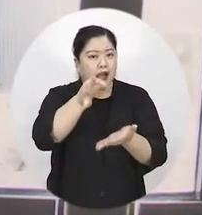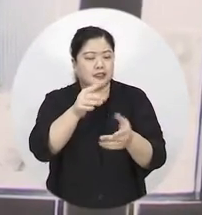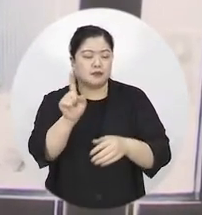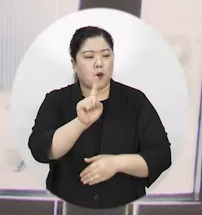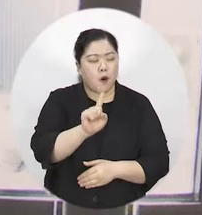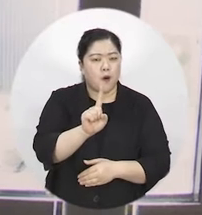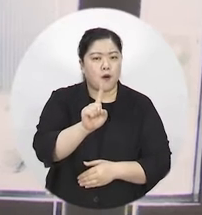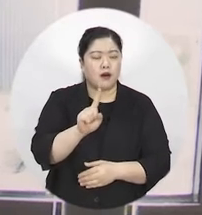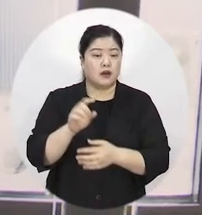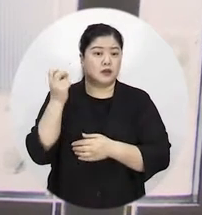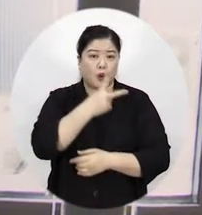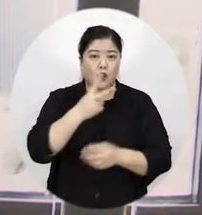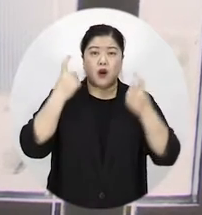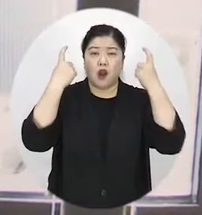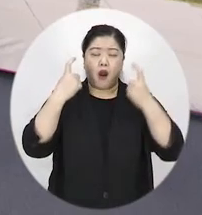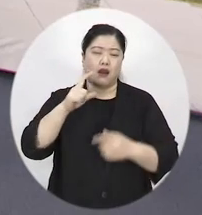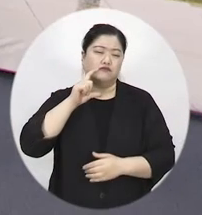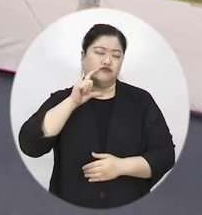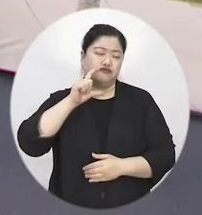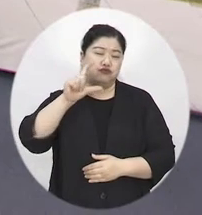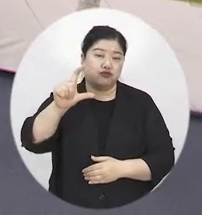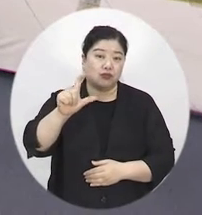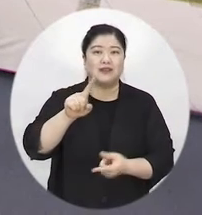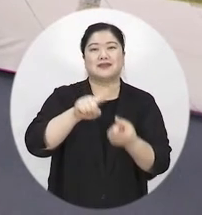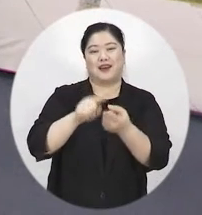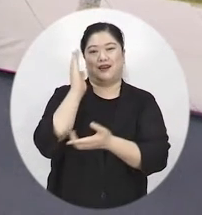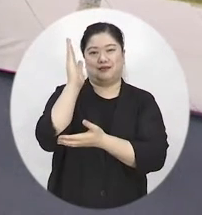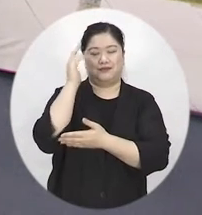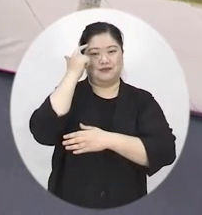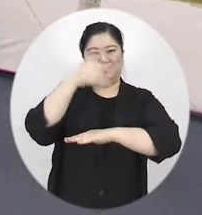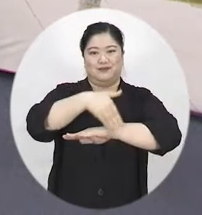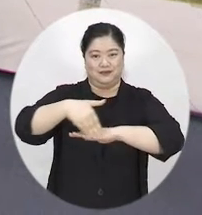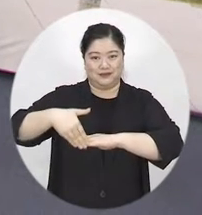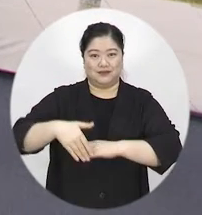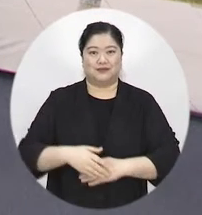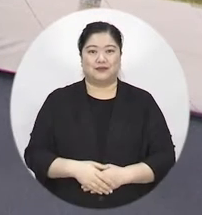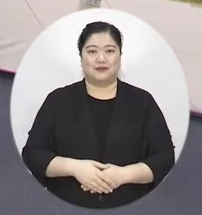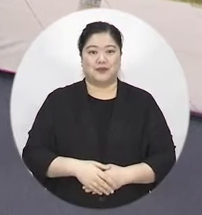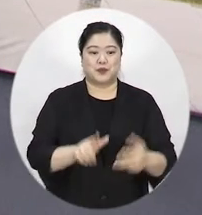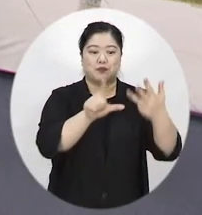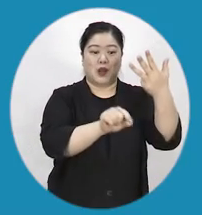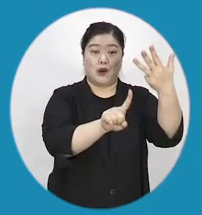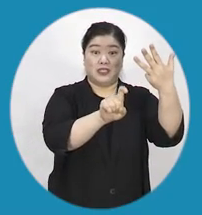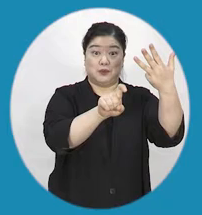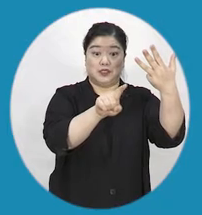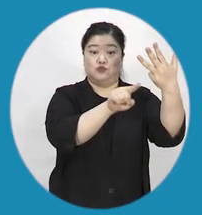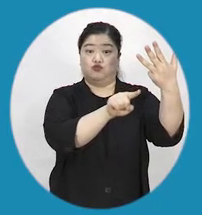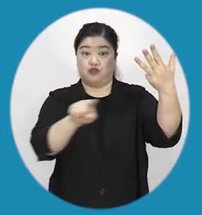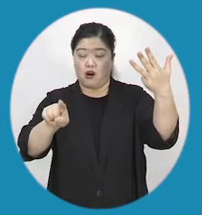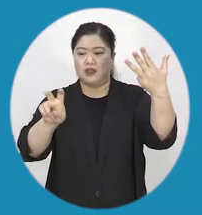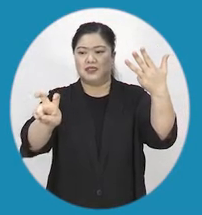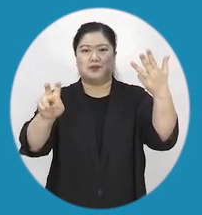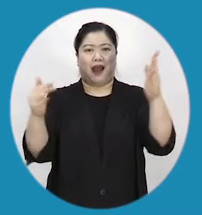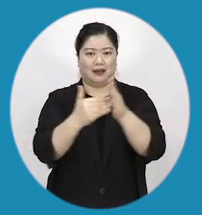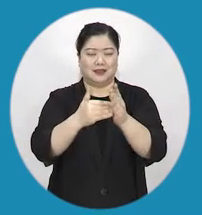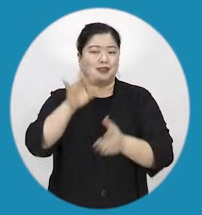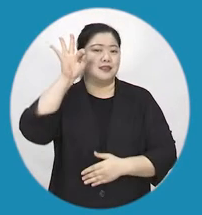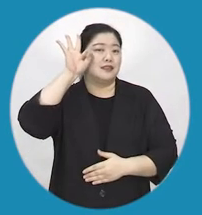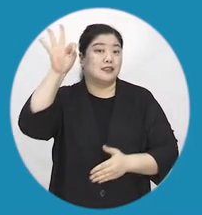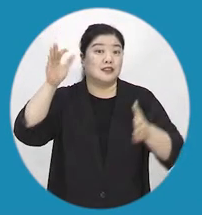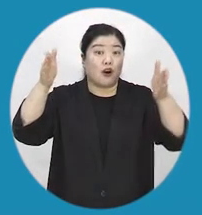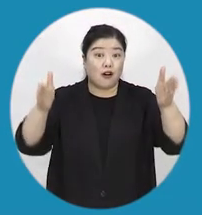경험과 가치가 함께 공존하는 지속 가능한 여행에 대해 소개할 계획입니다. 오는 11일부터 시작되는